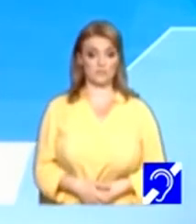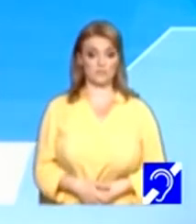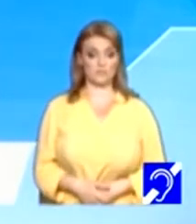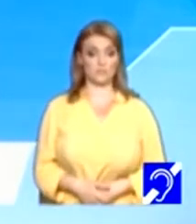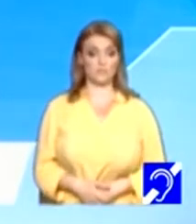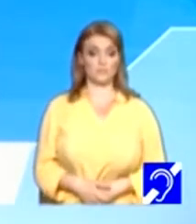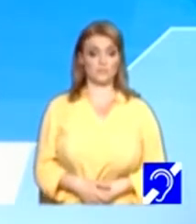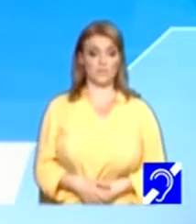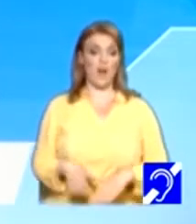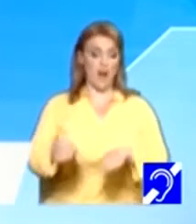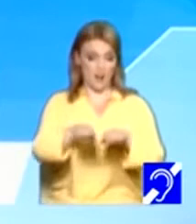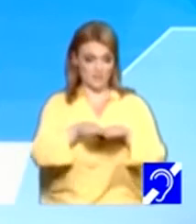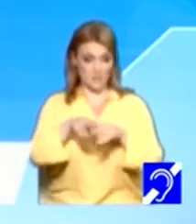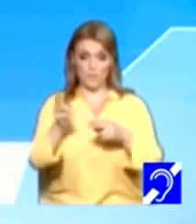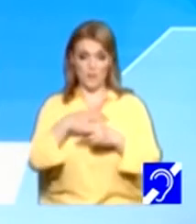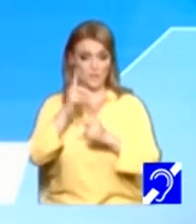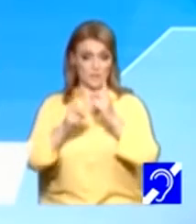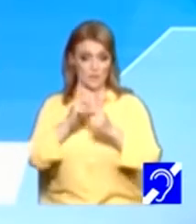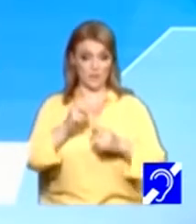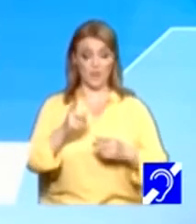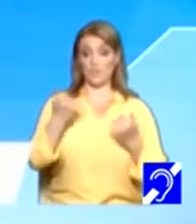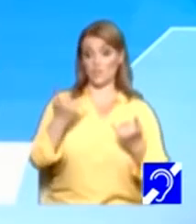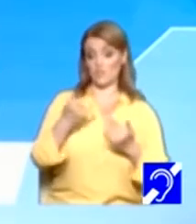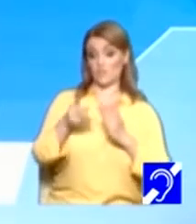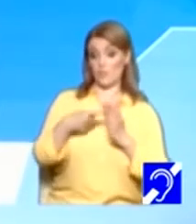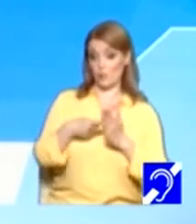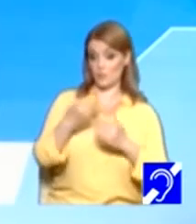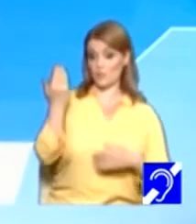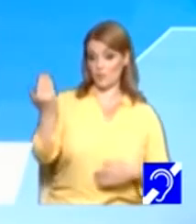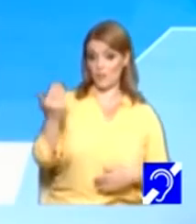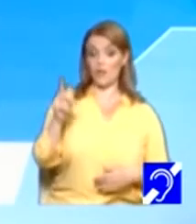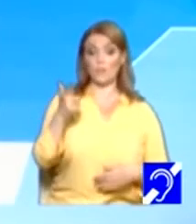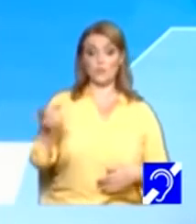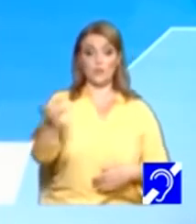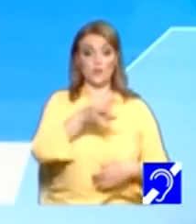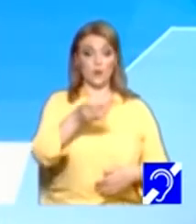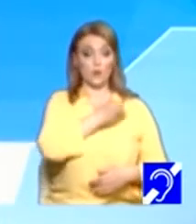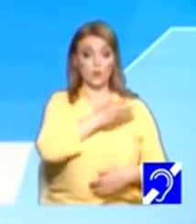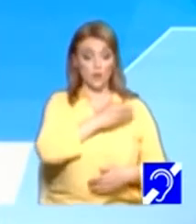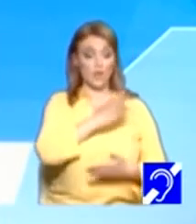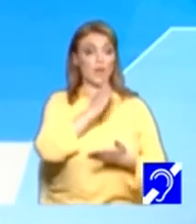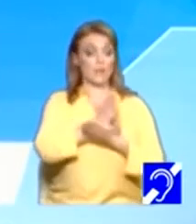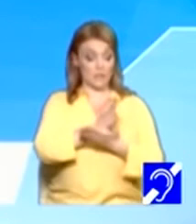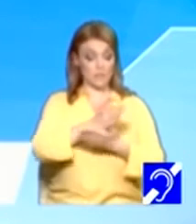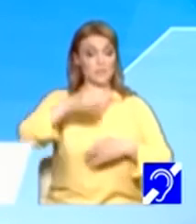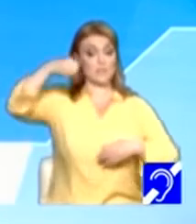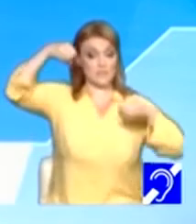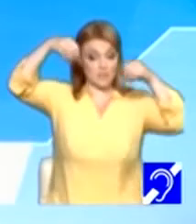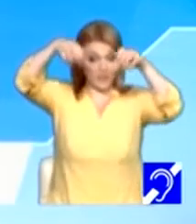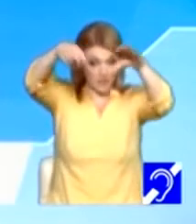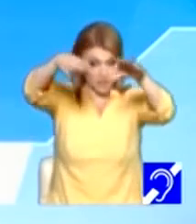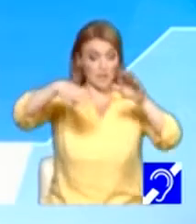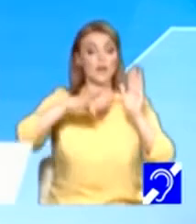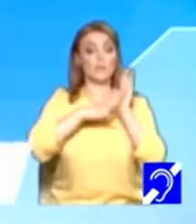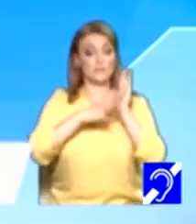respectând proporțiile, sunt aceleași. Și întrebarea mea către doamna Maia Sandu este de ce în raionul Orhei astăzi arde lumina, în 95%